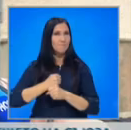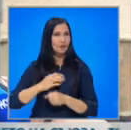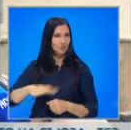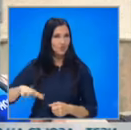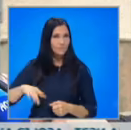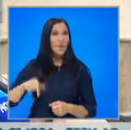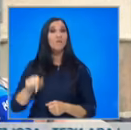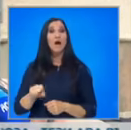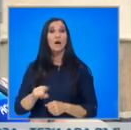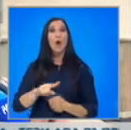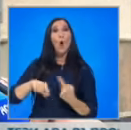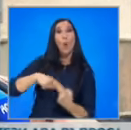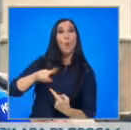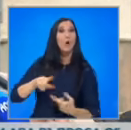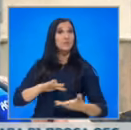обединихме с